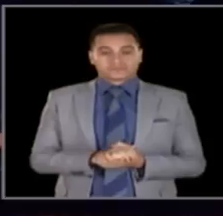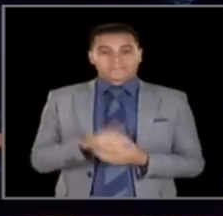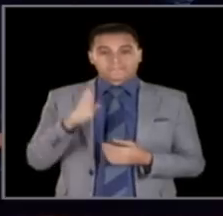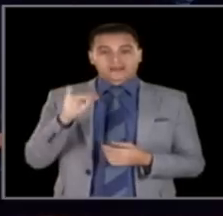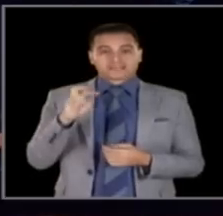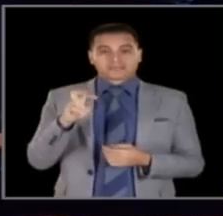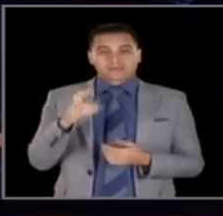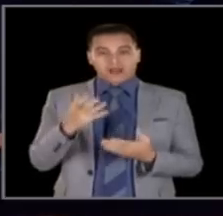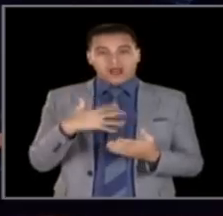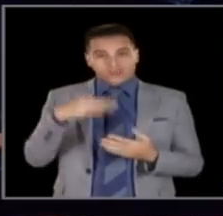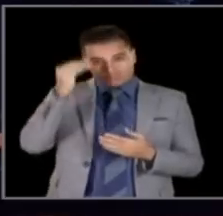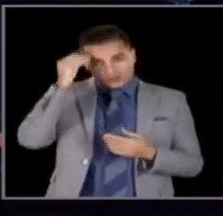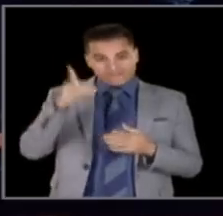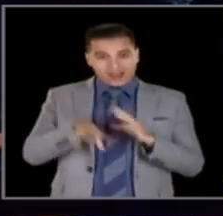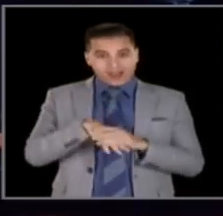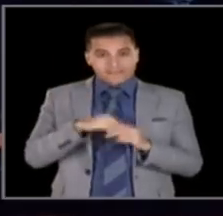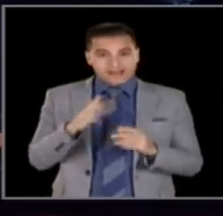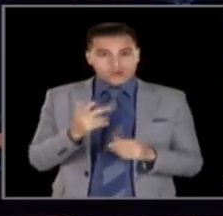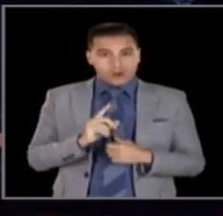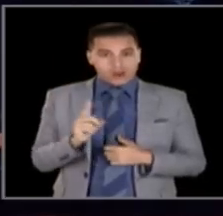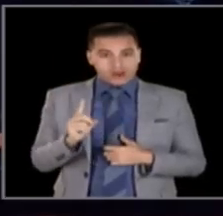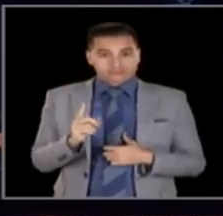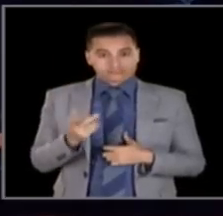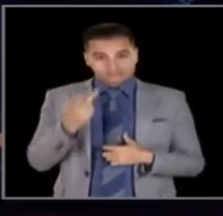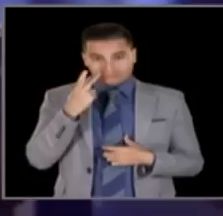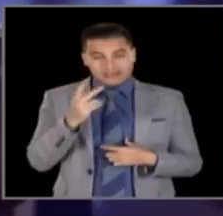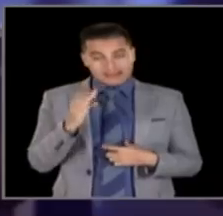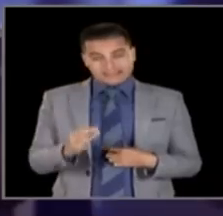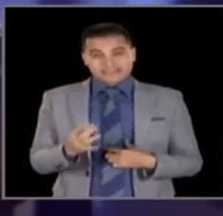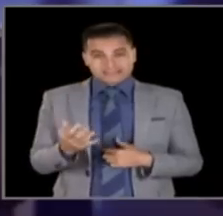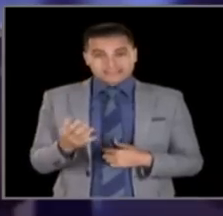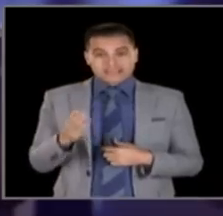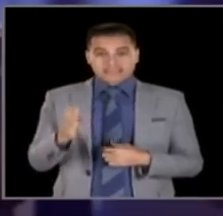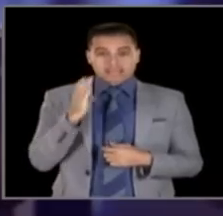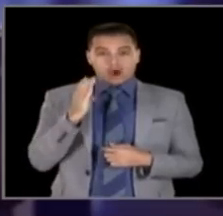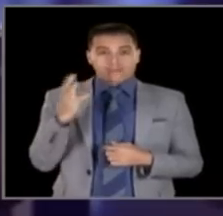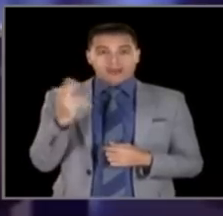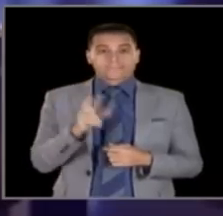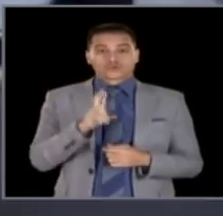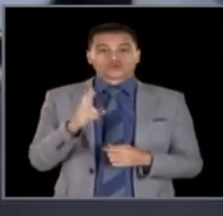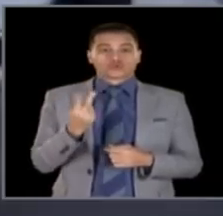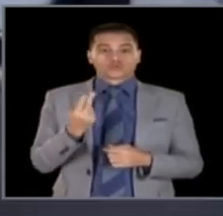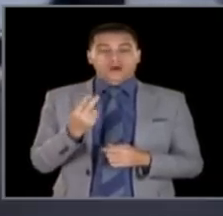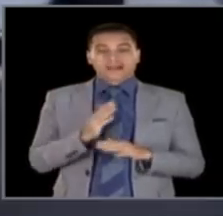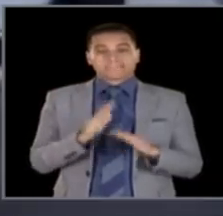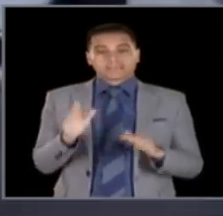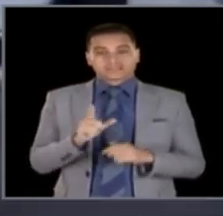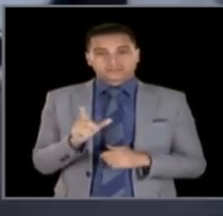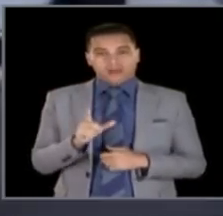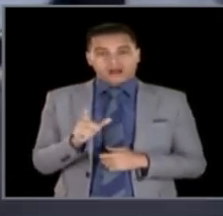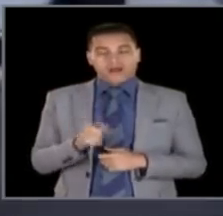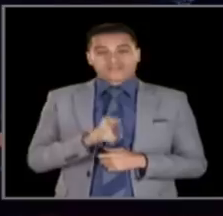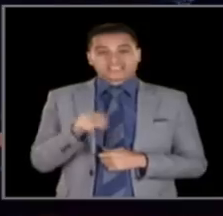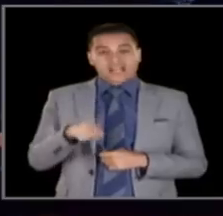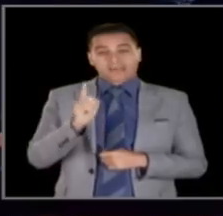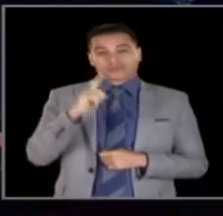بسمة عايز تعرفي أندرو عمل إيه ولا لا؟ أكيد. جاوب سؤالين بس صح. الأسئلة